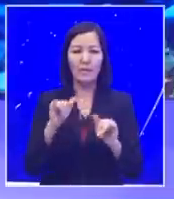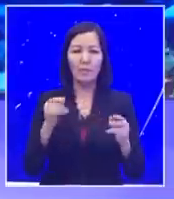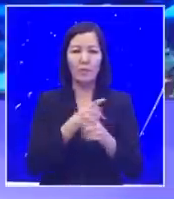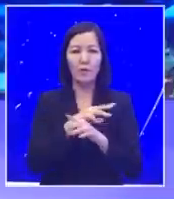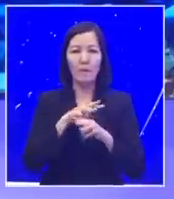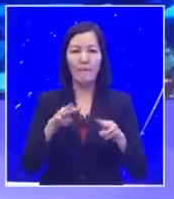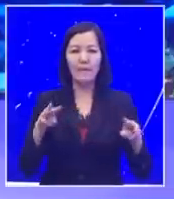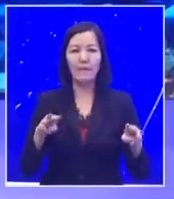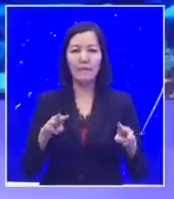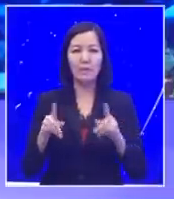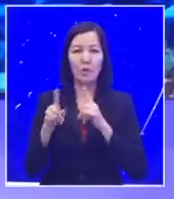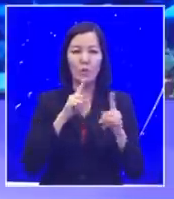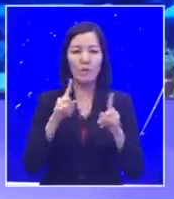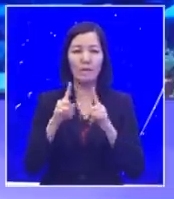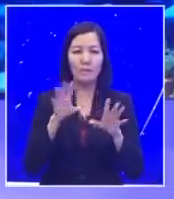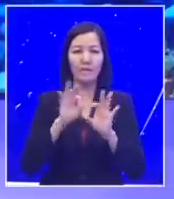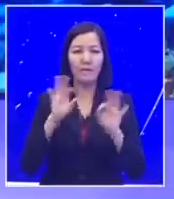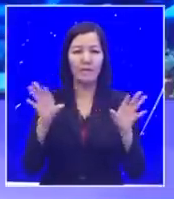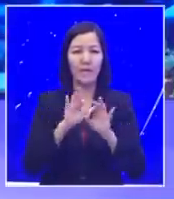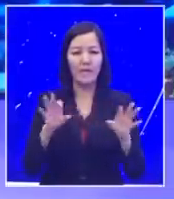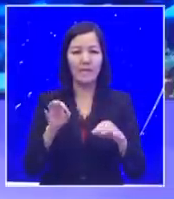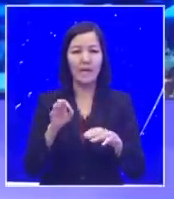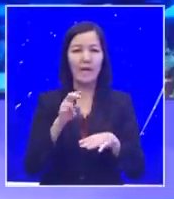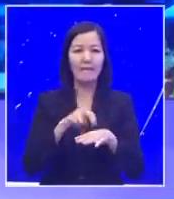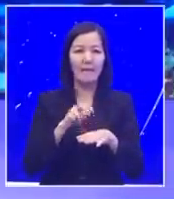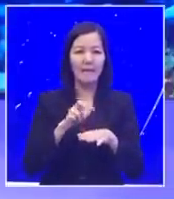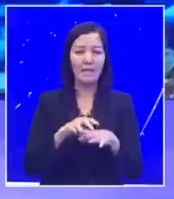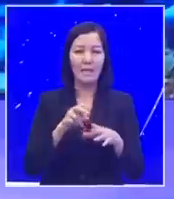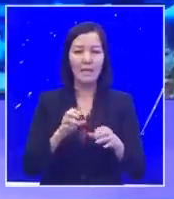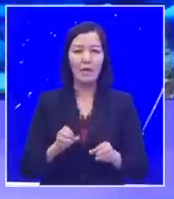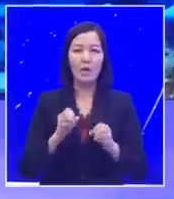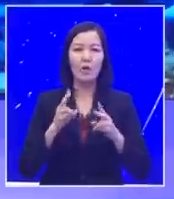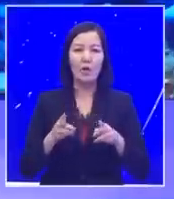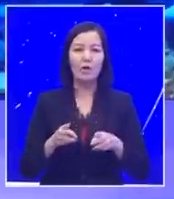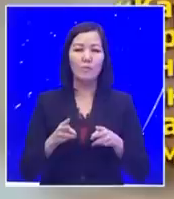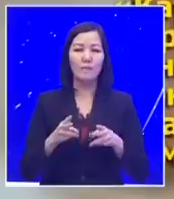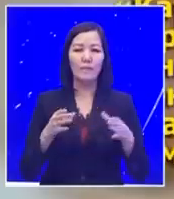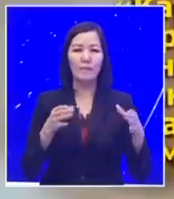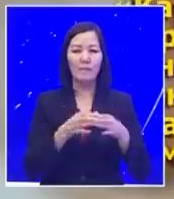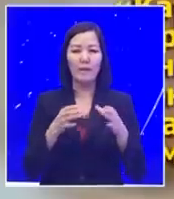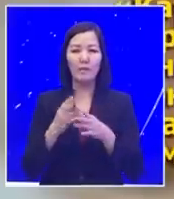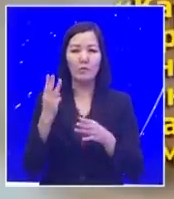Абаев онлайн брифингте айтты. Оның ақпарынша дәрігерлер жұмыс қауіпсіздігіне байланысты үш топқа бөлінген.